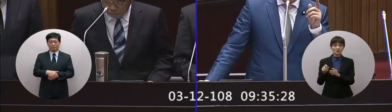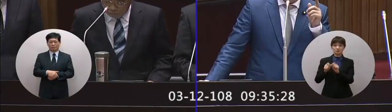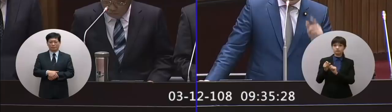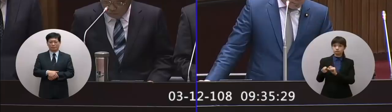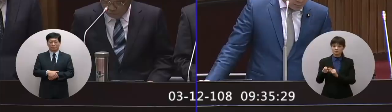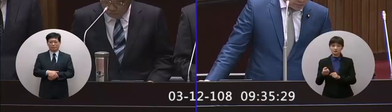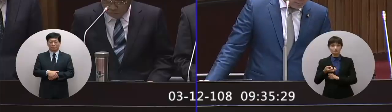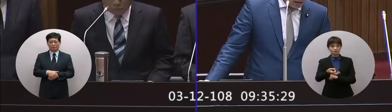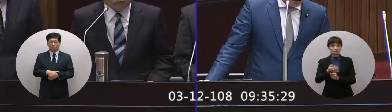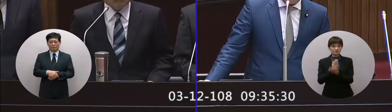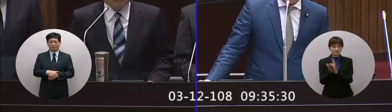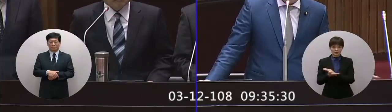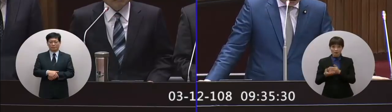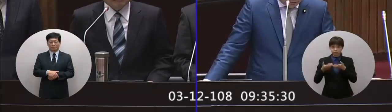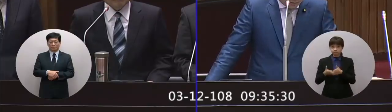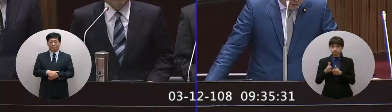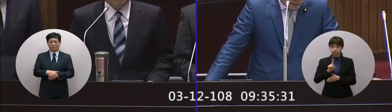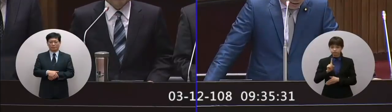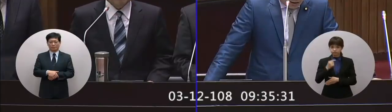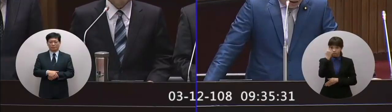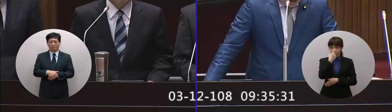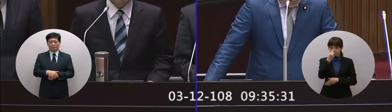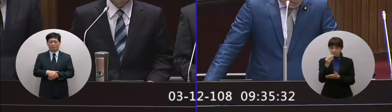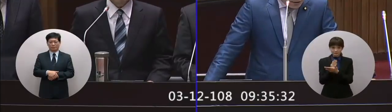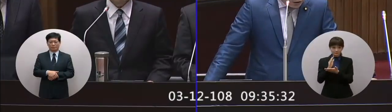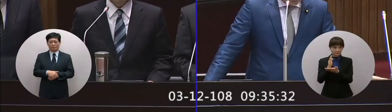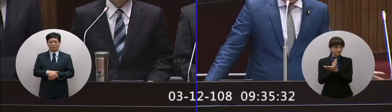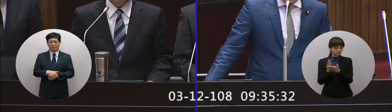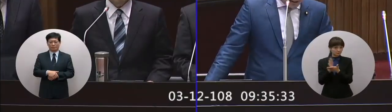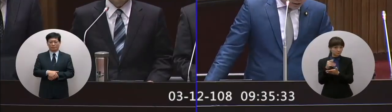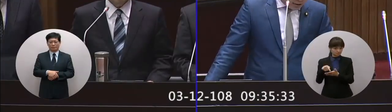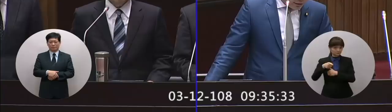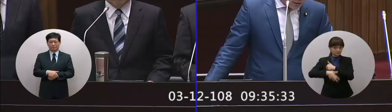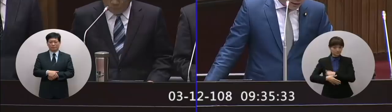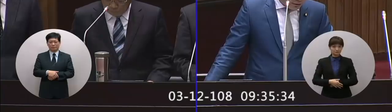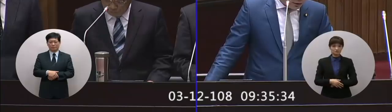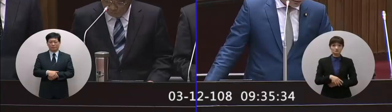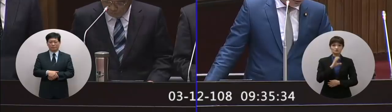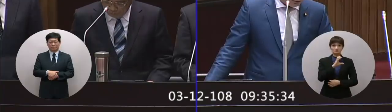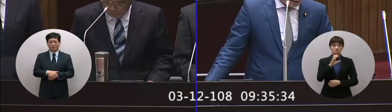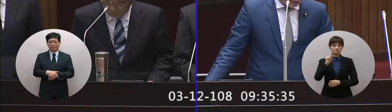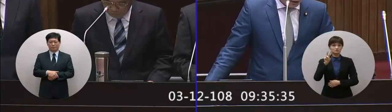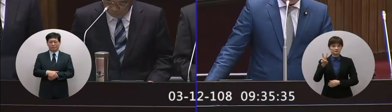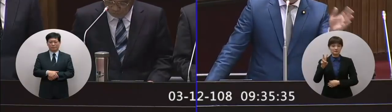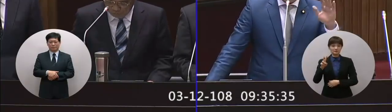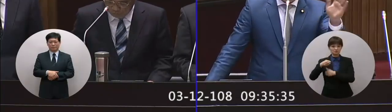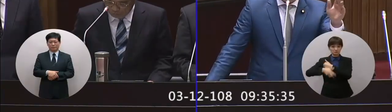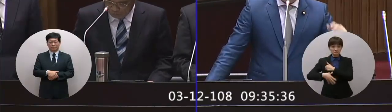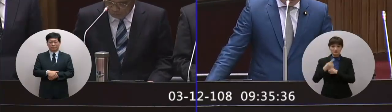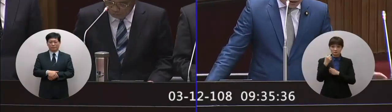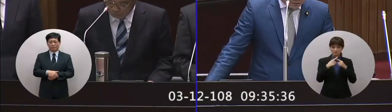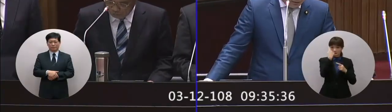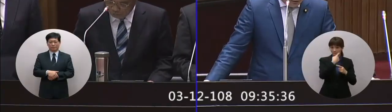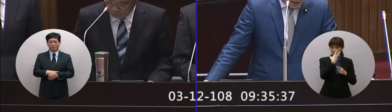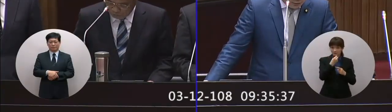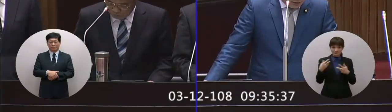是需要人脸辨识，还有平台资料做比对。脸部辨识就是要搭配这些 CCTV 系统才做得到，人民必